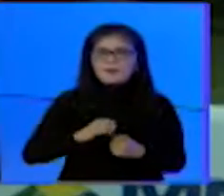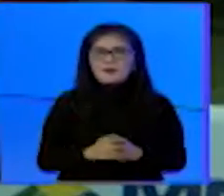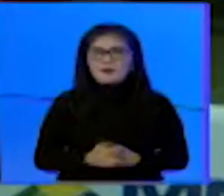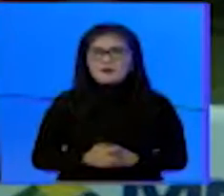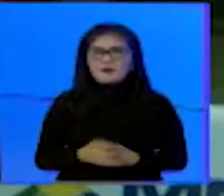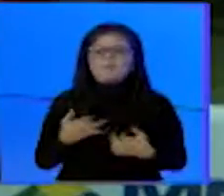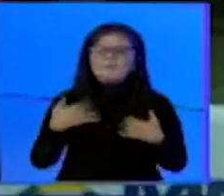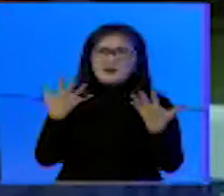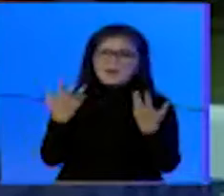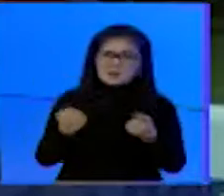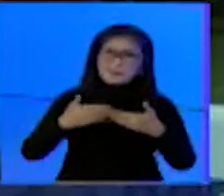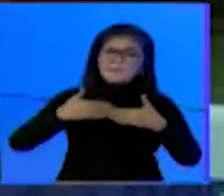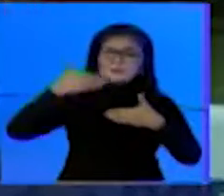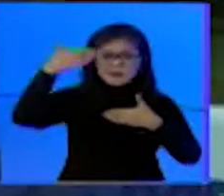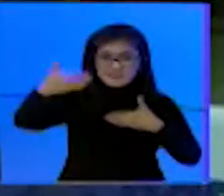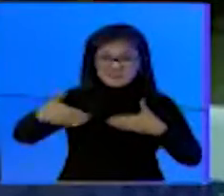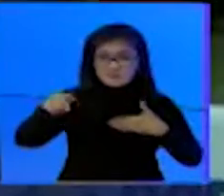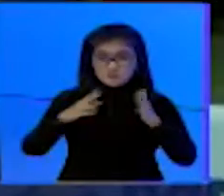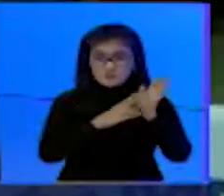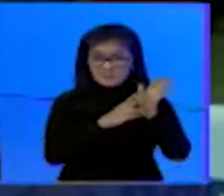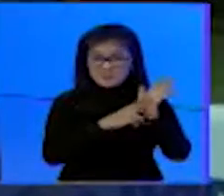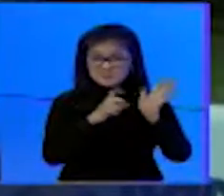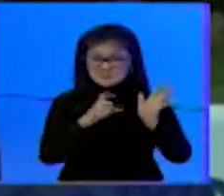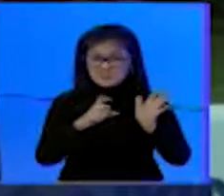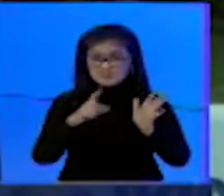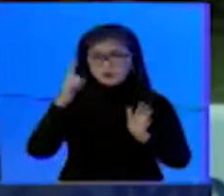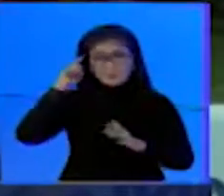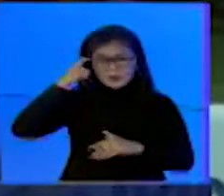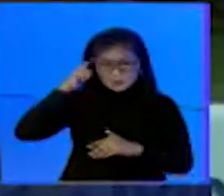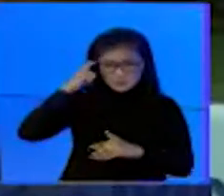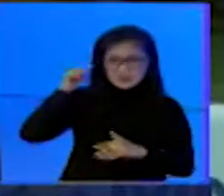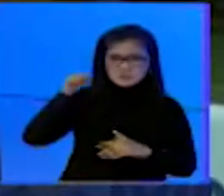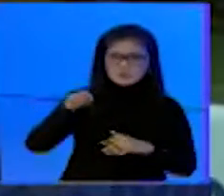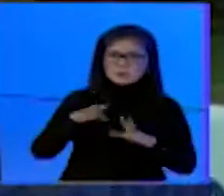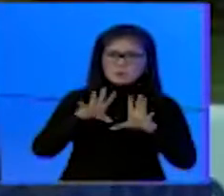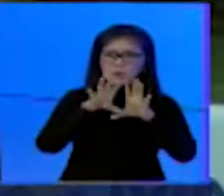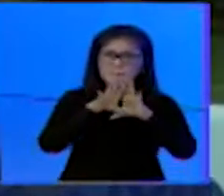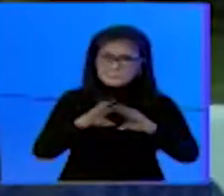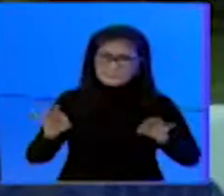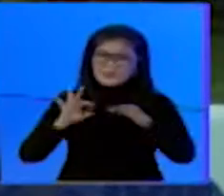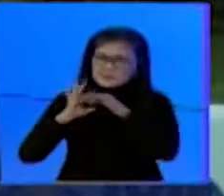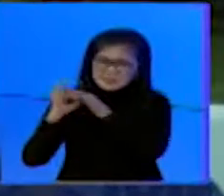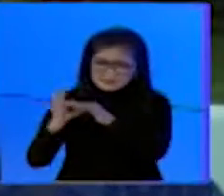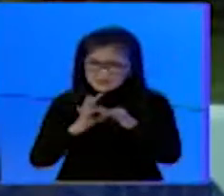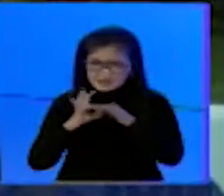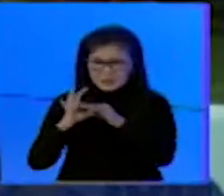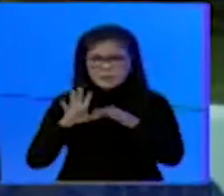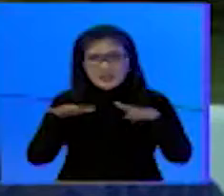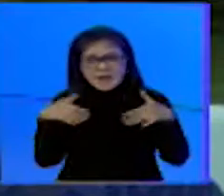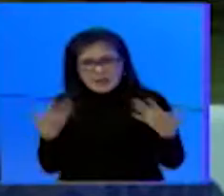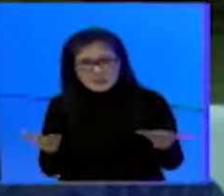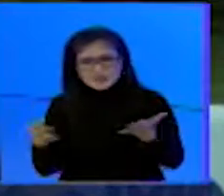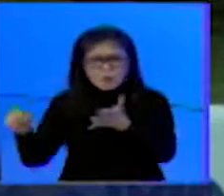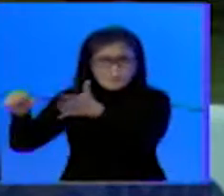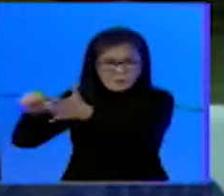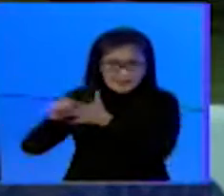depannya MNC Peduli dapat bekerja sama lagi atau dapat melihat kami kembali yang ada di